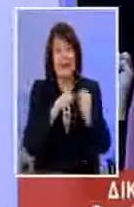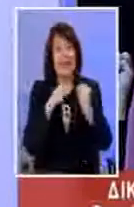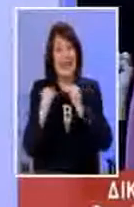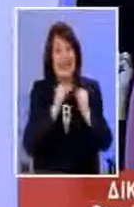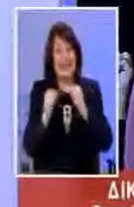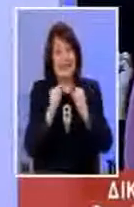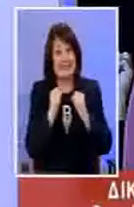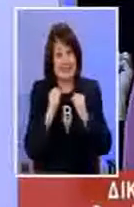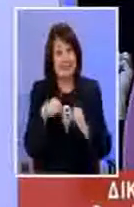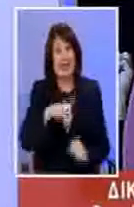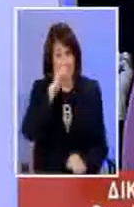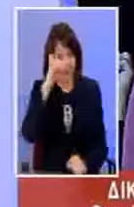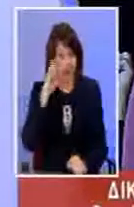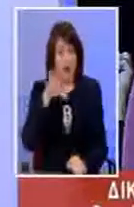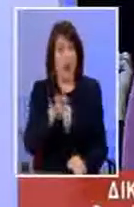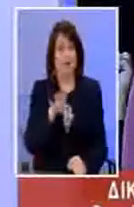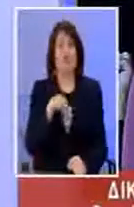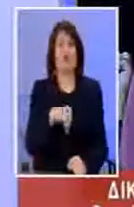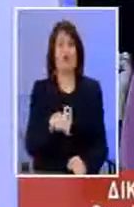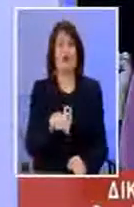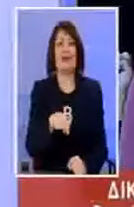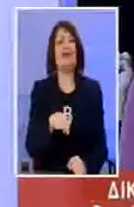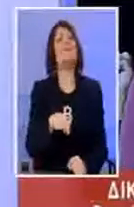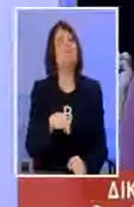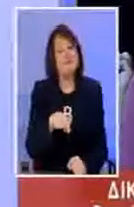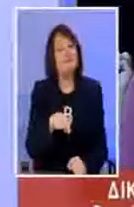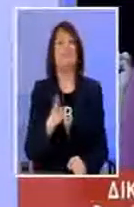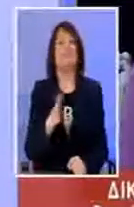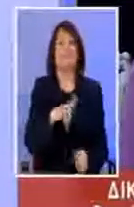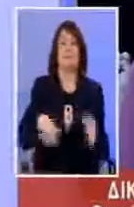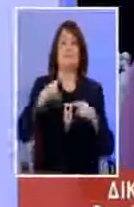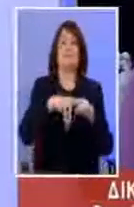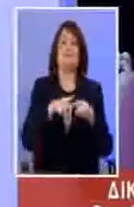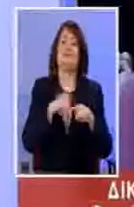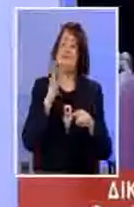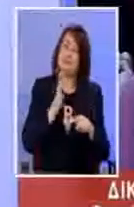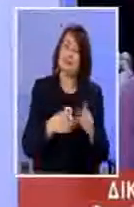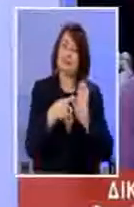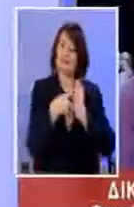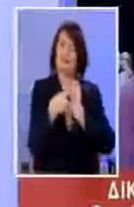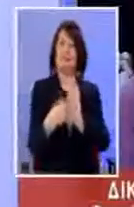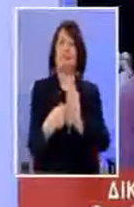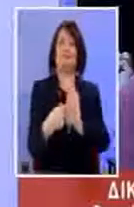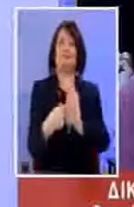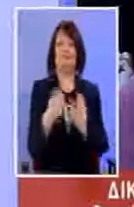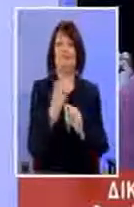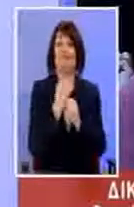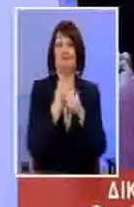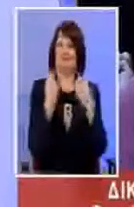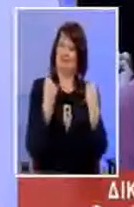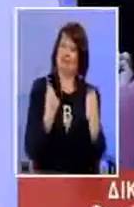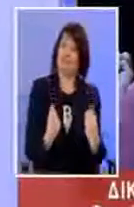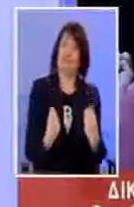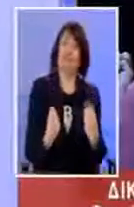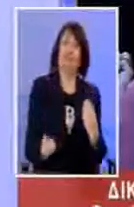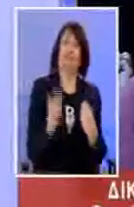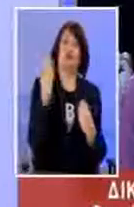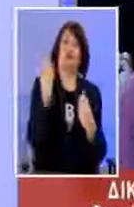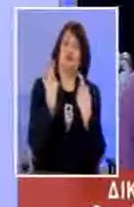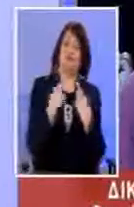αυτές τις εποχές που είναι εποχές οι δύσκολες για όλη τη χώρα θα μπορούμε να δείξουμε ένα έργο το οποίο να είναι